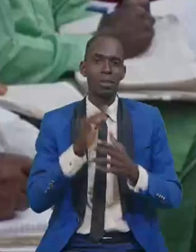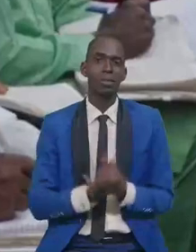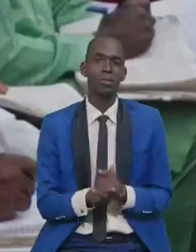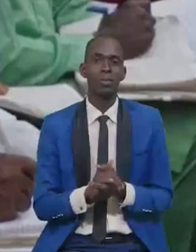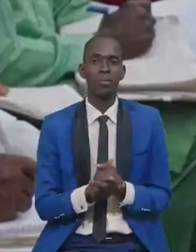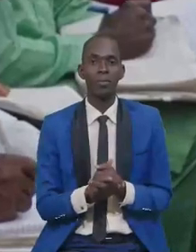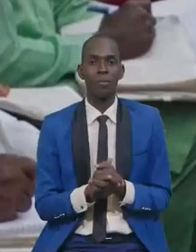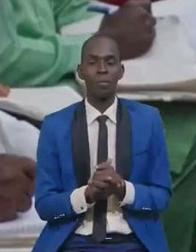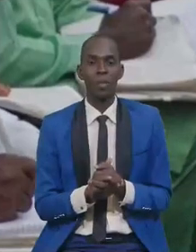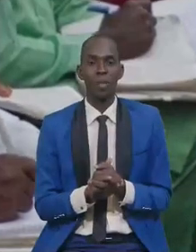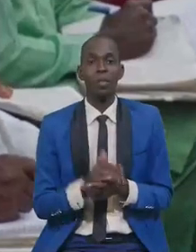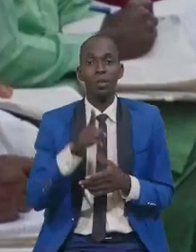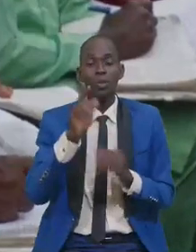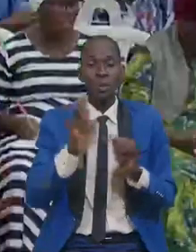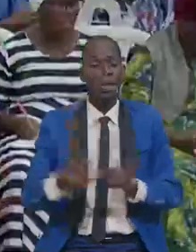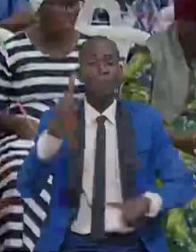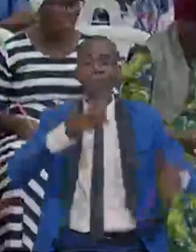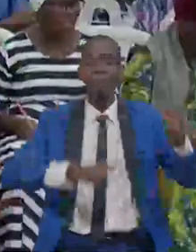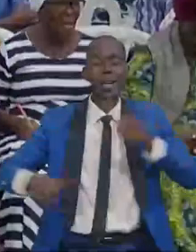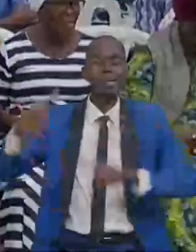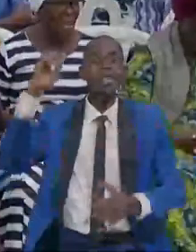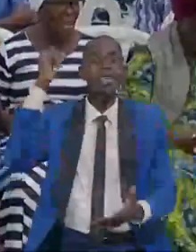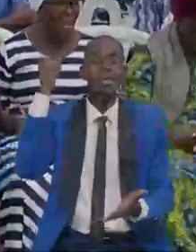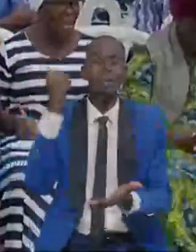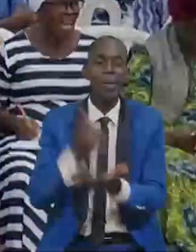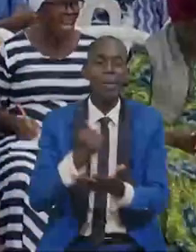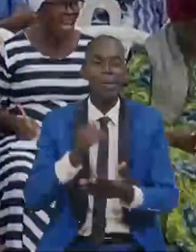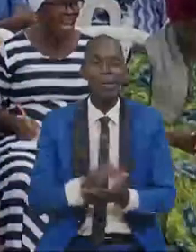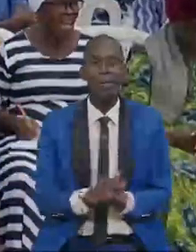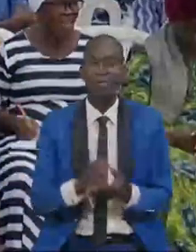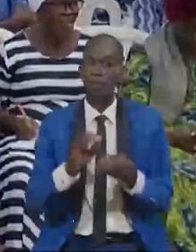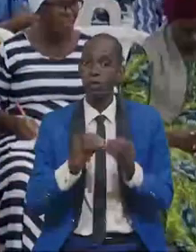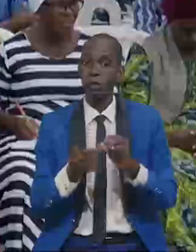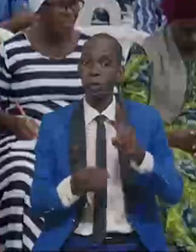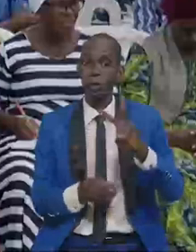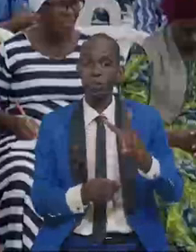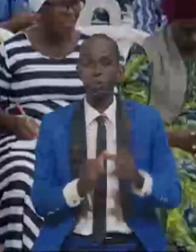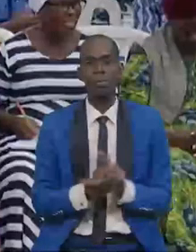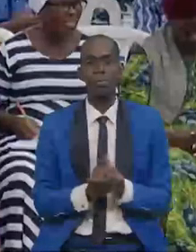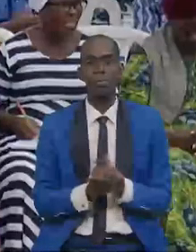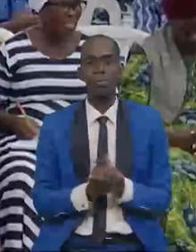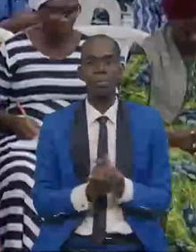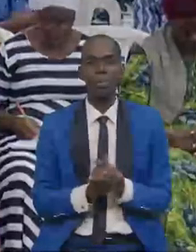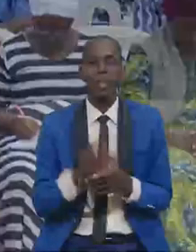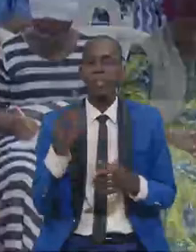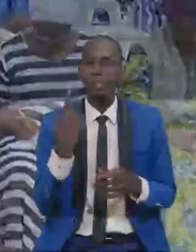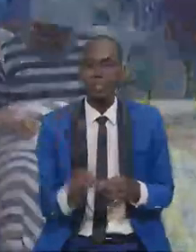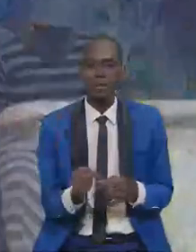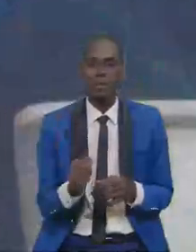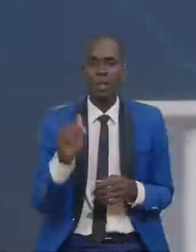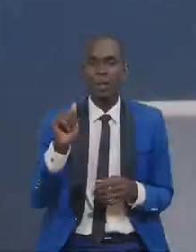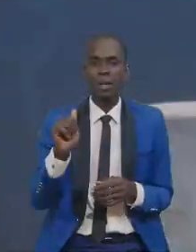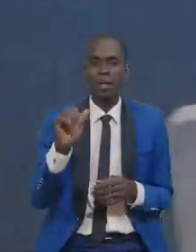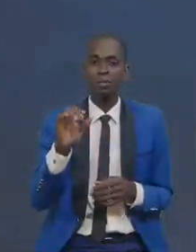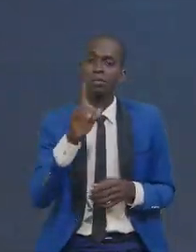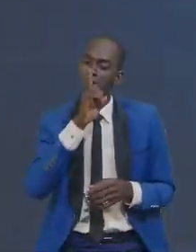Jésus. Vous pouvez donner mieux que ça. Amen. Deuxième point, c'est